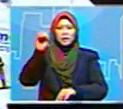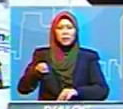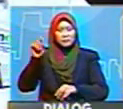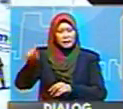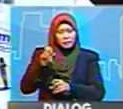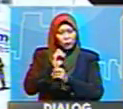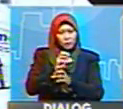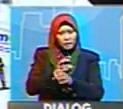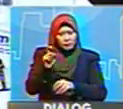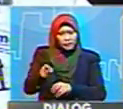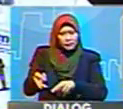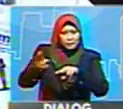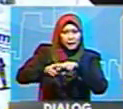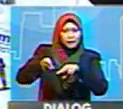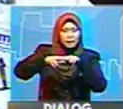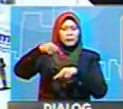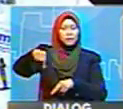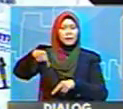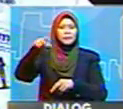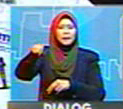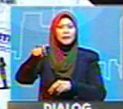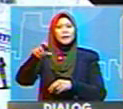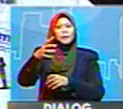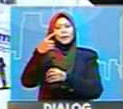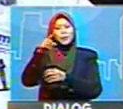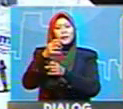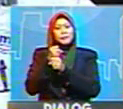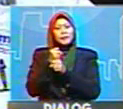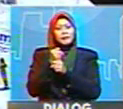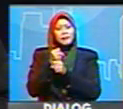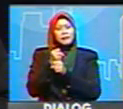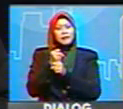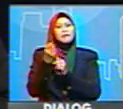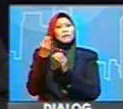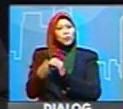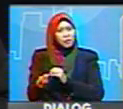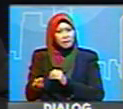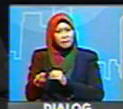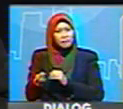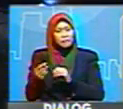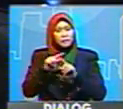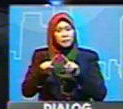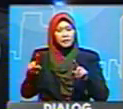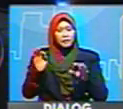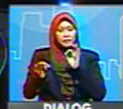berusaha untuk tingkatkan mutu supaya boleh dapat potongan yang lebih rendah sebab kalau saya terus kekalkan